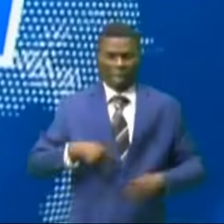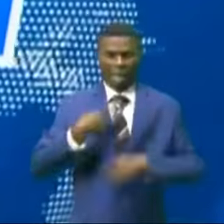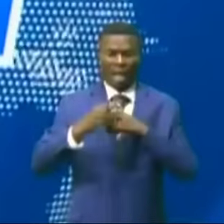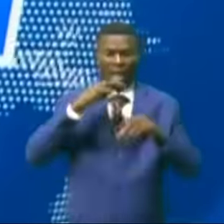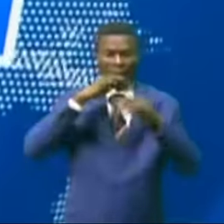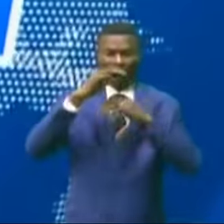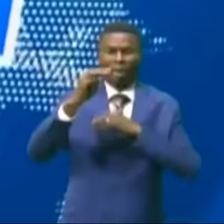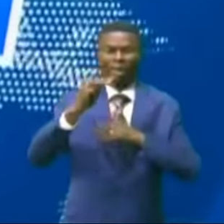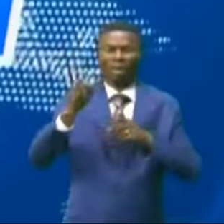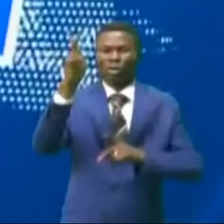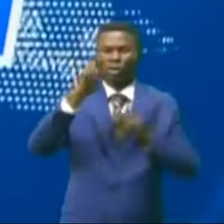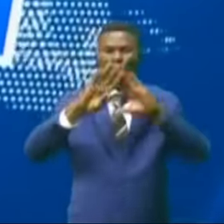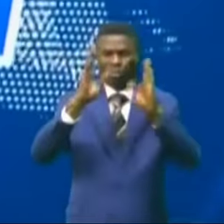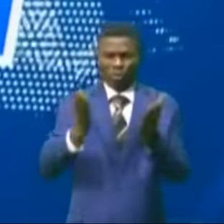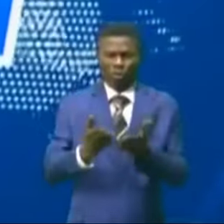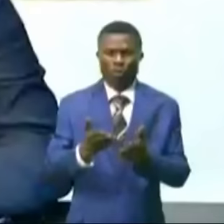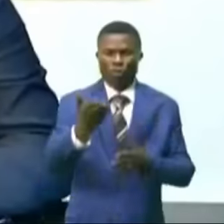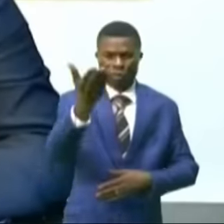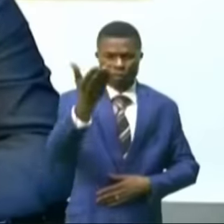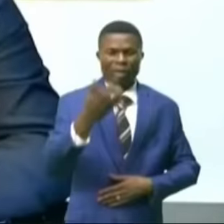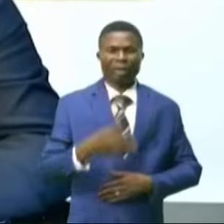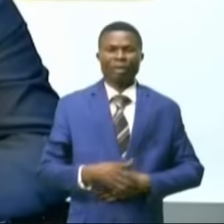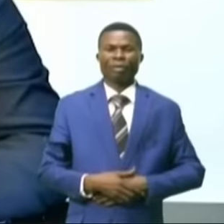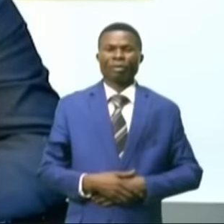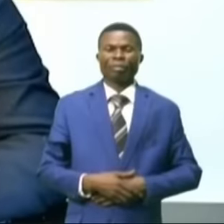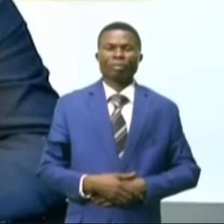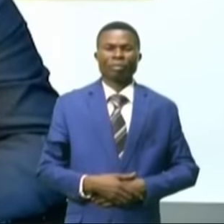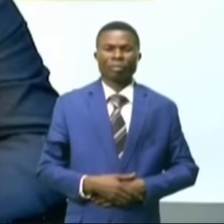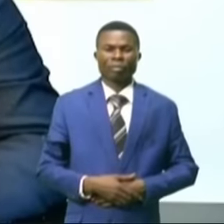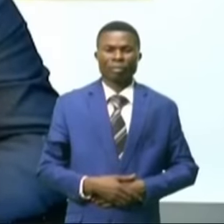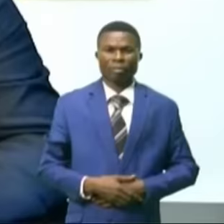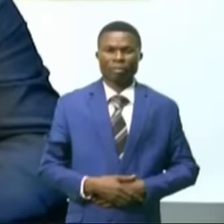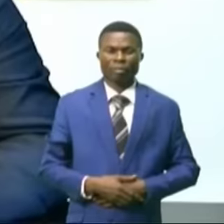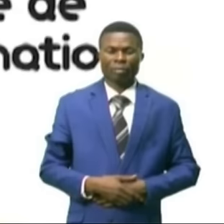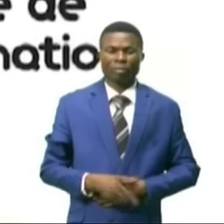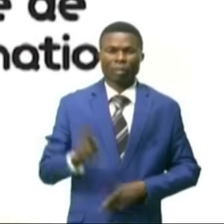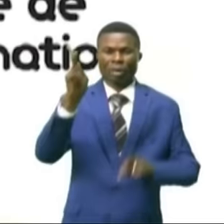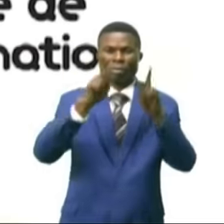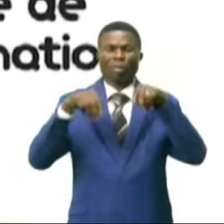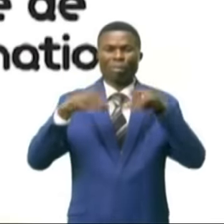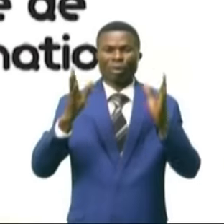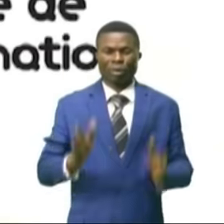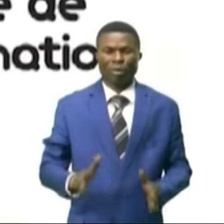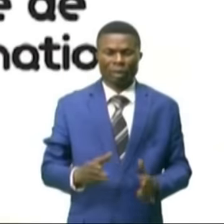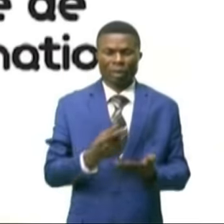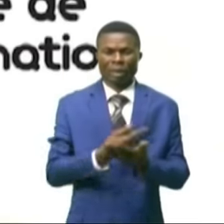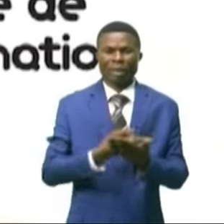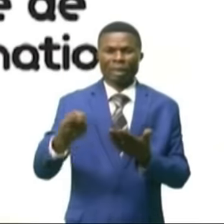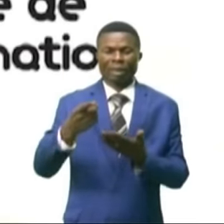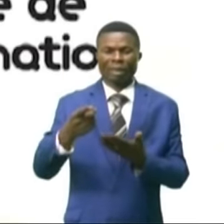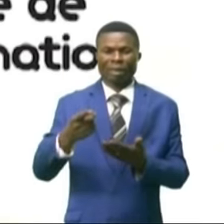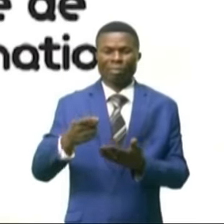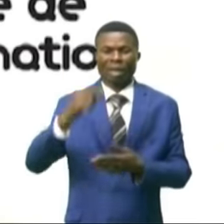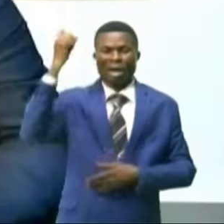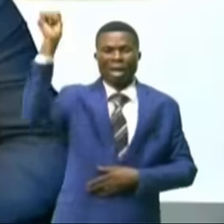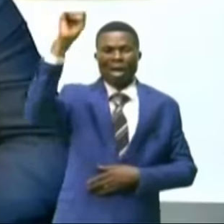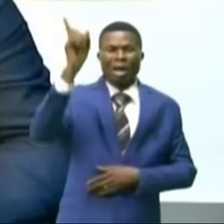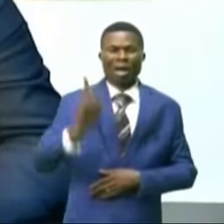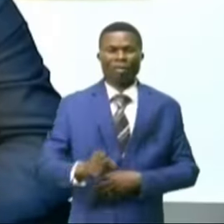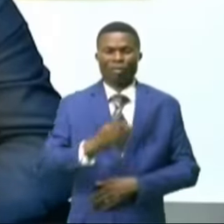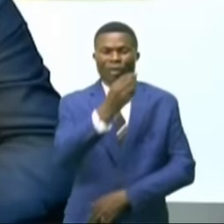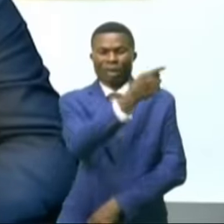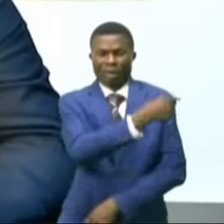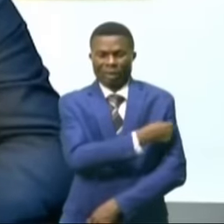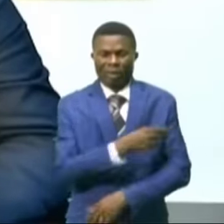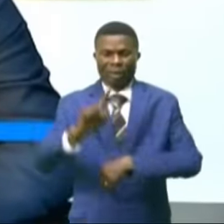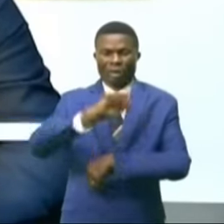message à l'opinion nationale. Chers compatriotes, la semaine africaine de vaccination est un événement qui offre